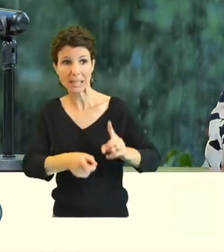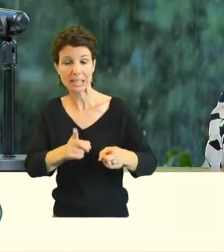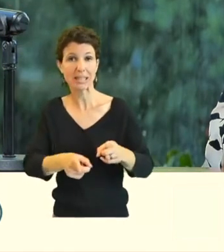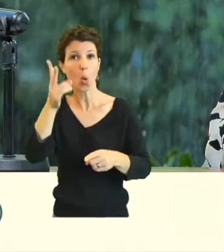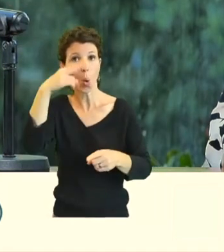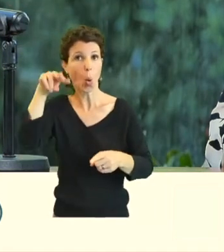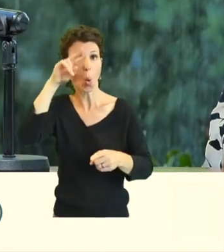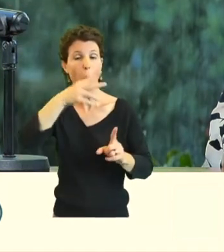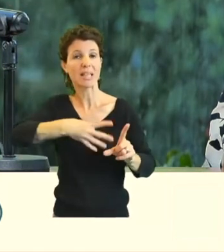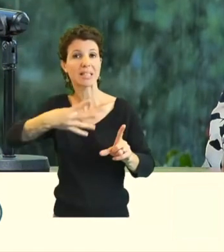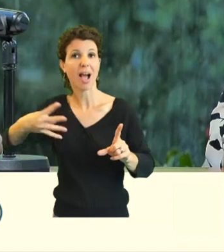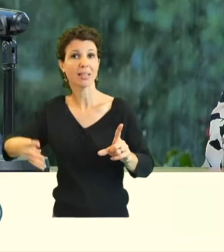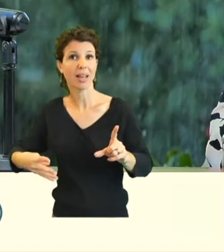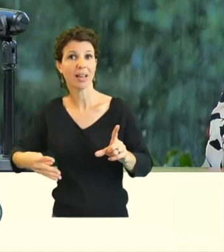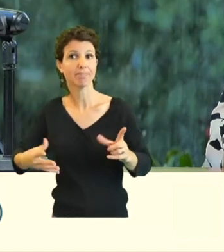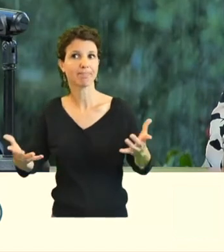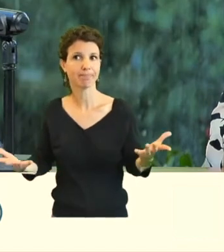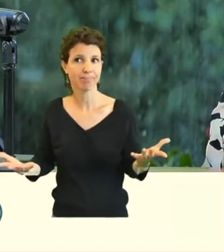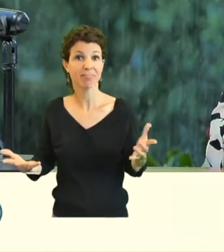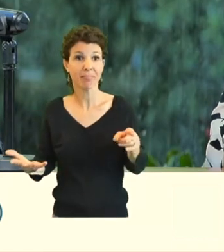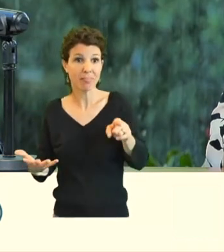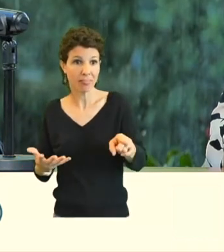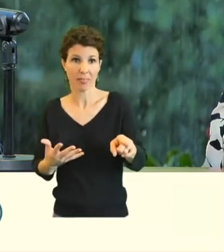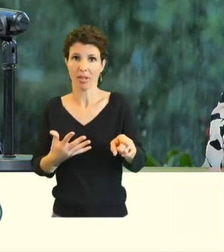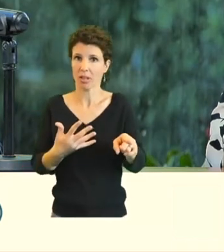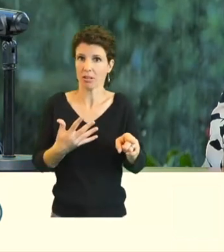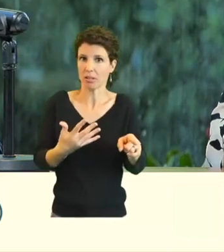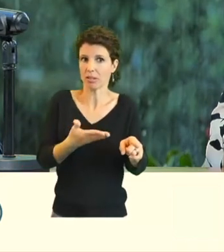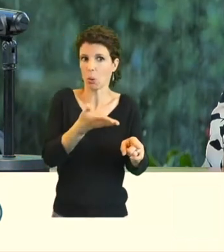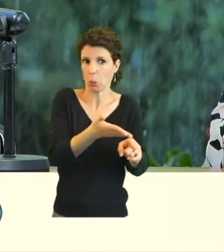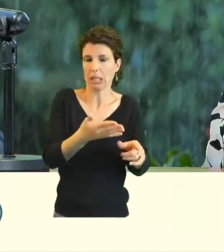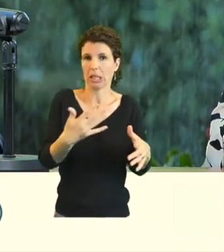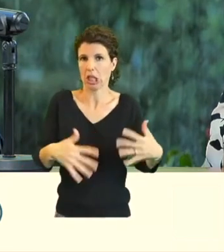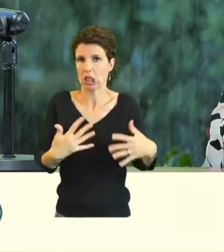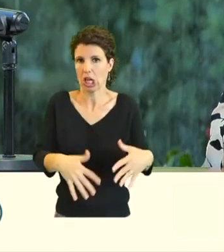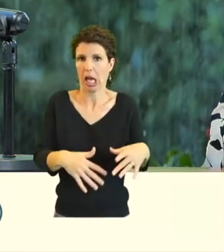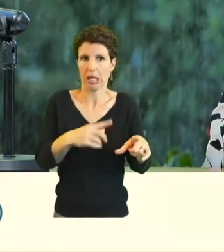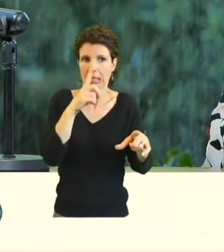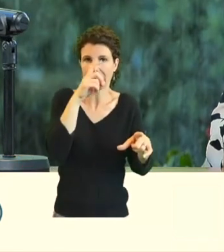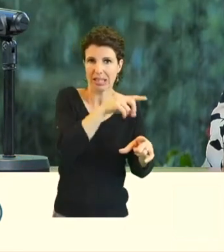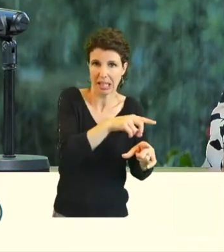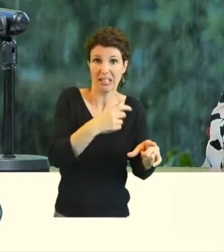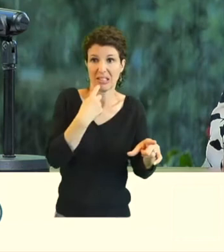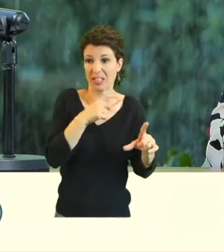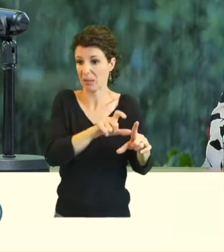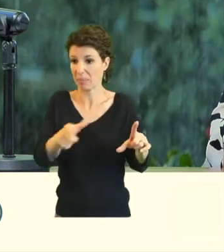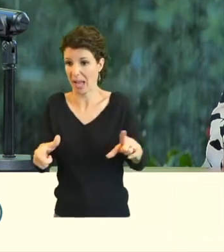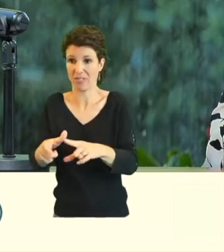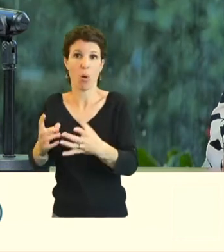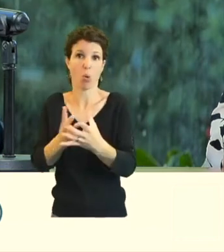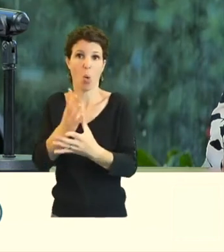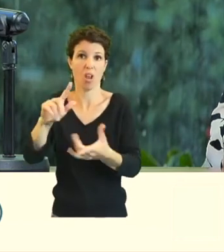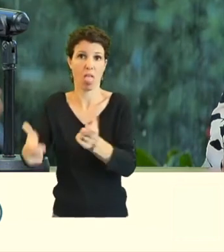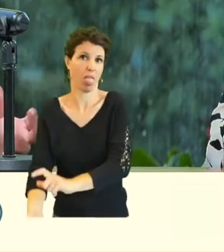moment où la piscine d'Euroméditerranée a commencé à rencontrer des vicissitudes, notre projet a privé. Donc moi, c'est très